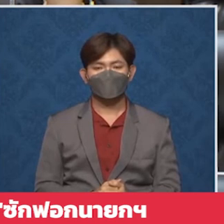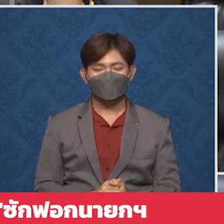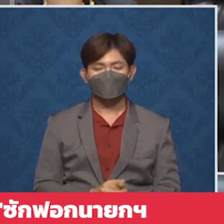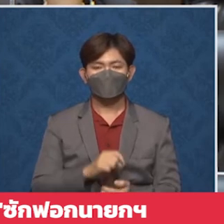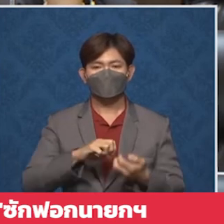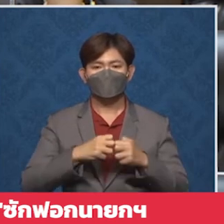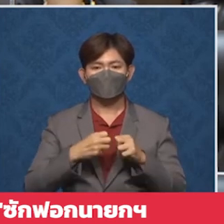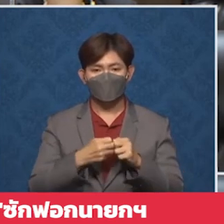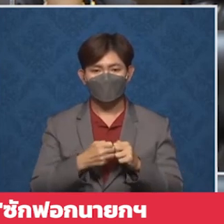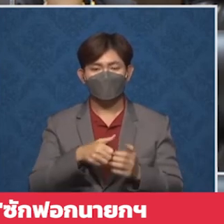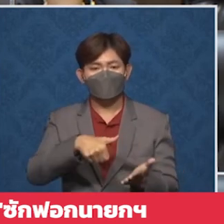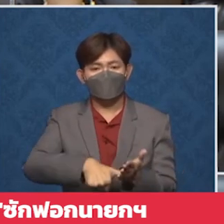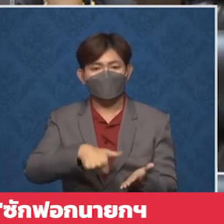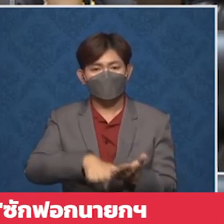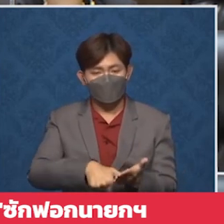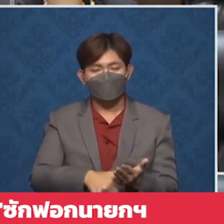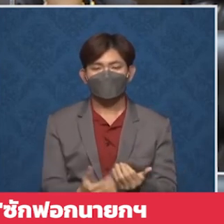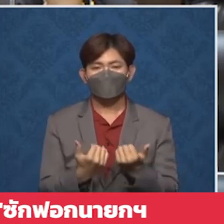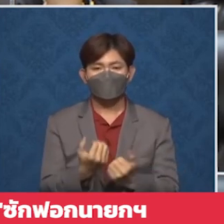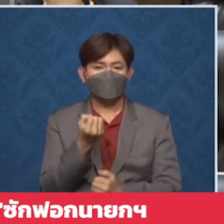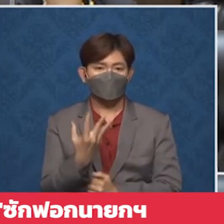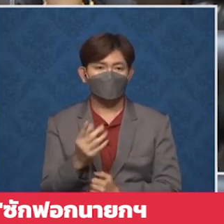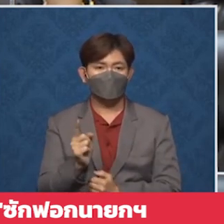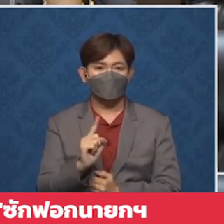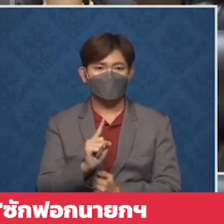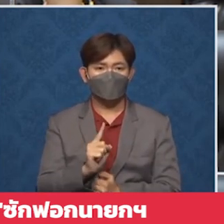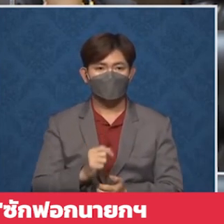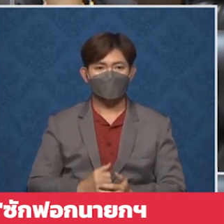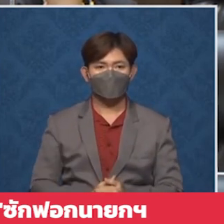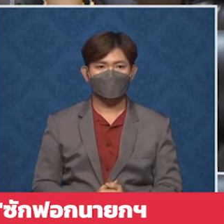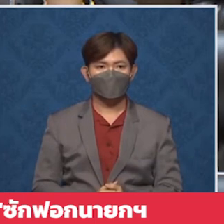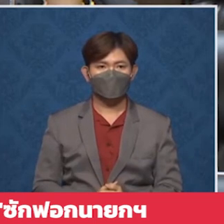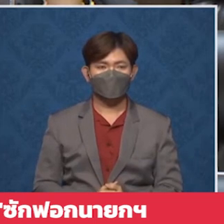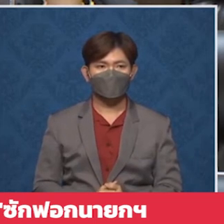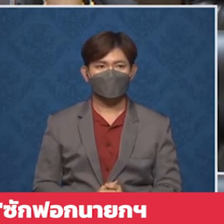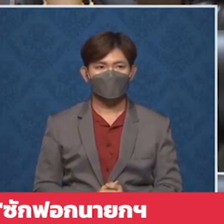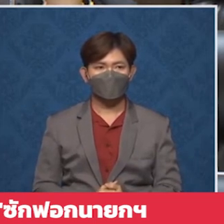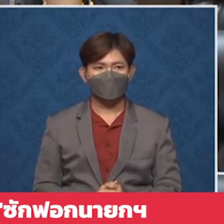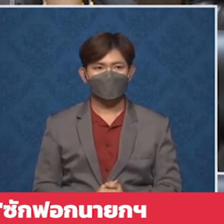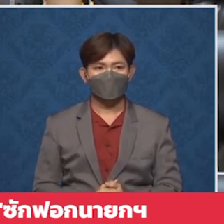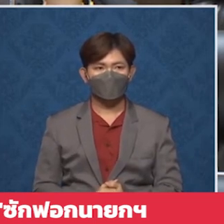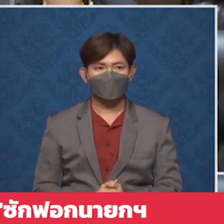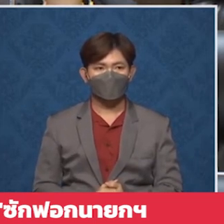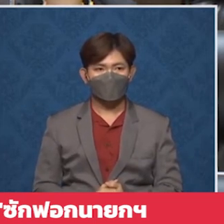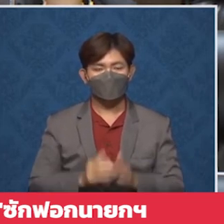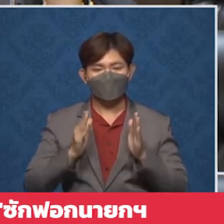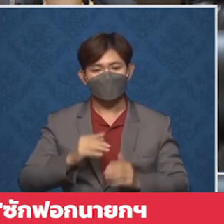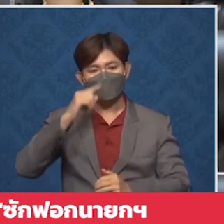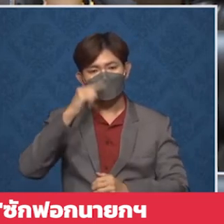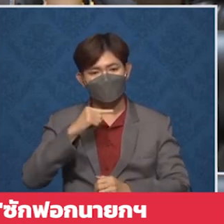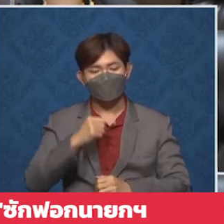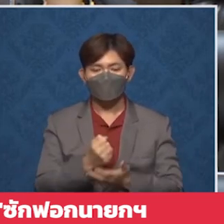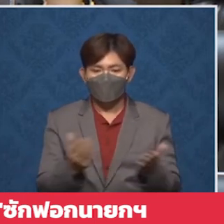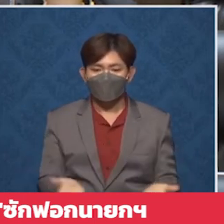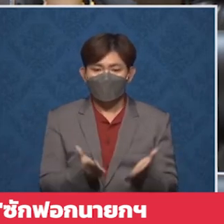อบไม่ปฏิรูปเศรษฐกิจเพราะกลัวการแข่งขันไม่ปฏิรูปการศึกษาเพราะกลัวประชาชนตื่นตัวต่อต้านสิ่งที่ไม่ถูกต้อง